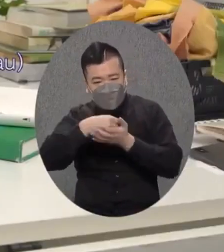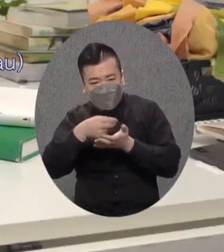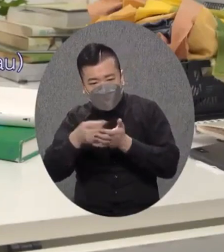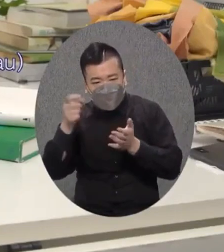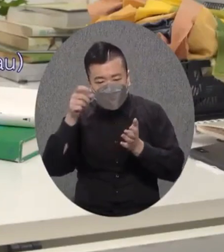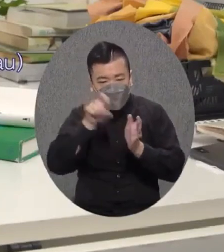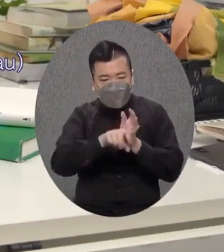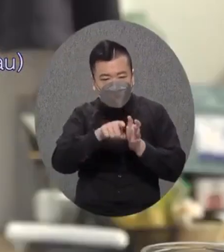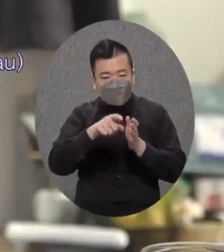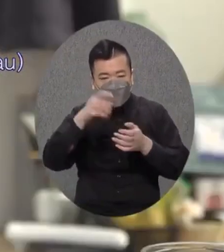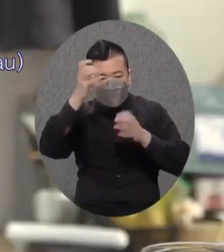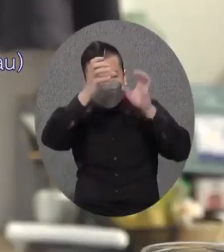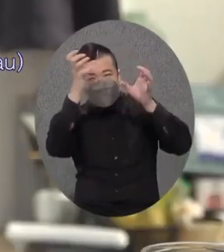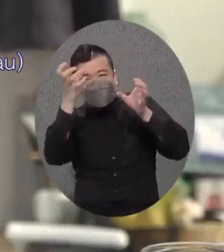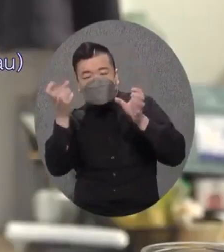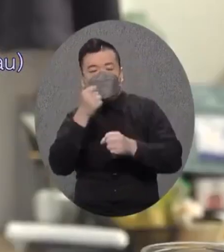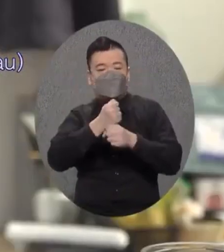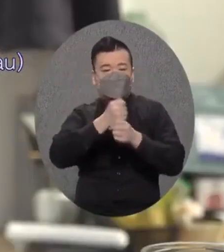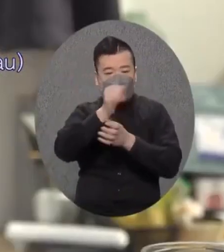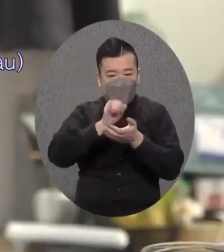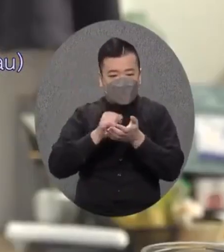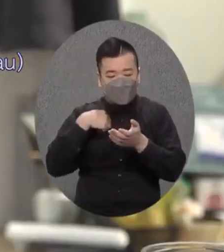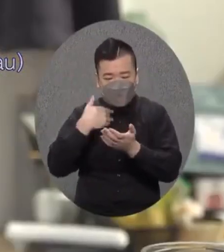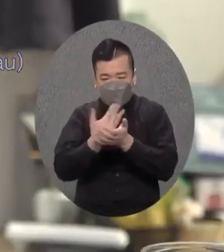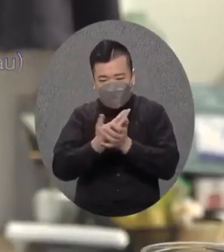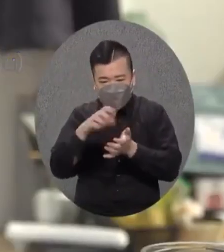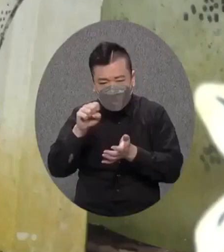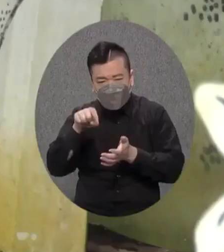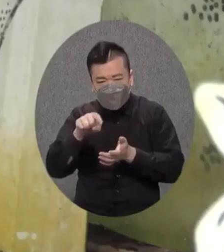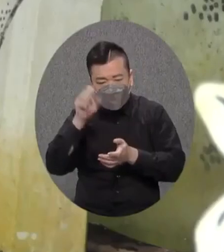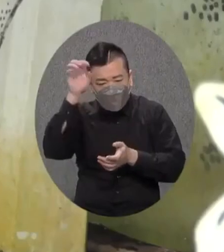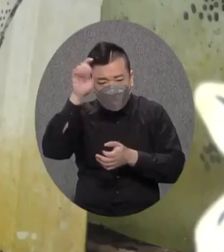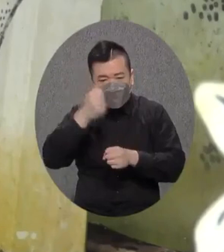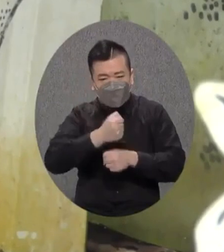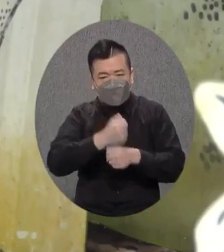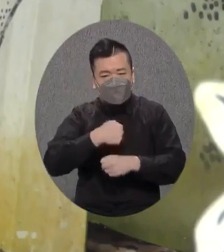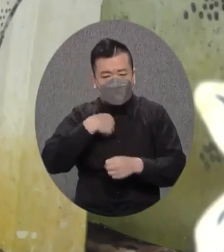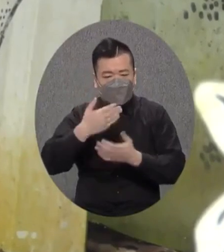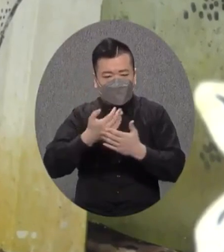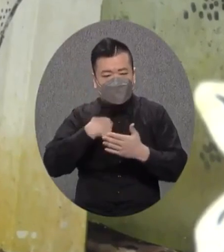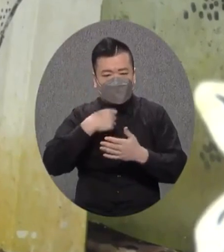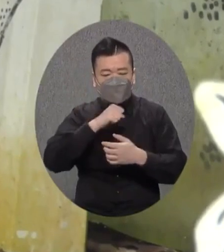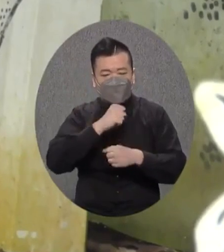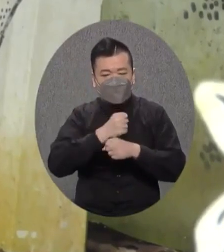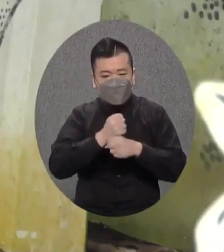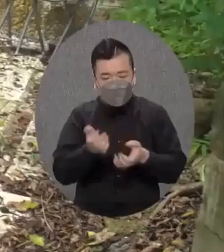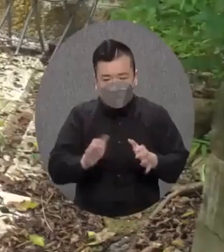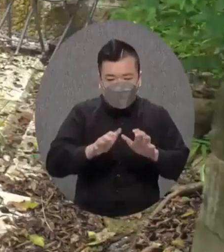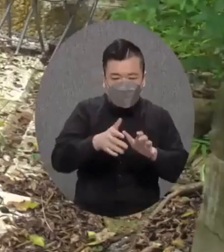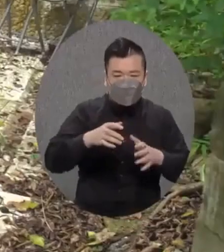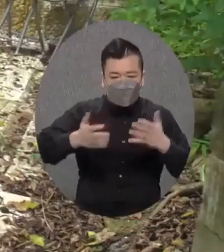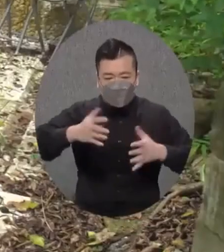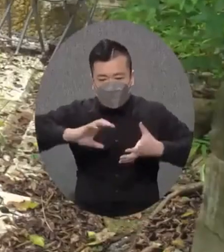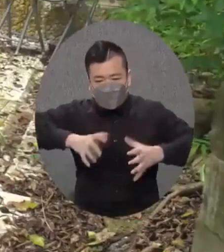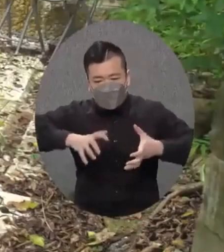一些藝術裝置，都會針對一些不同的物料去做一些創作，例如之前有做陶瓷、布料，或者利